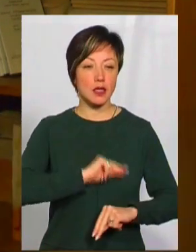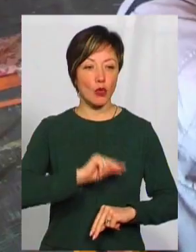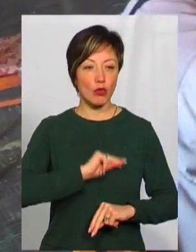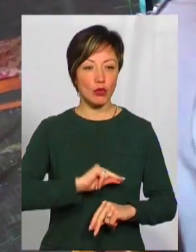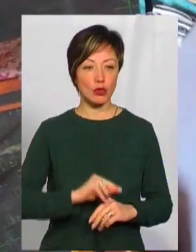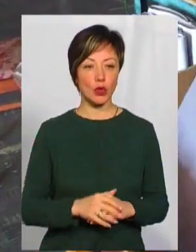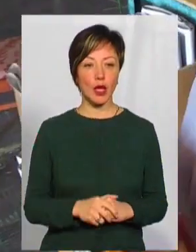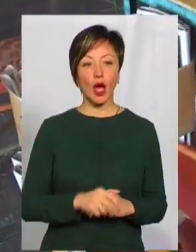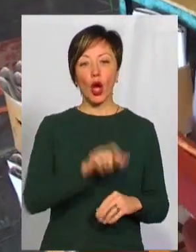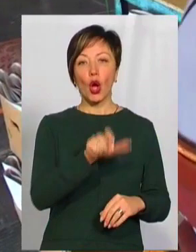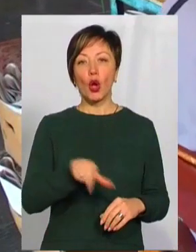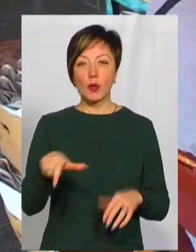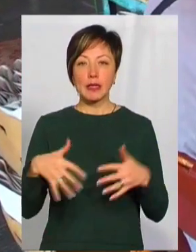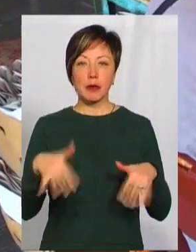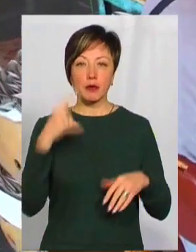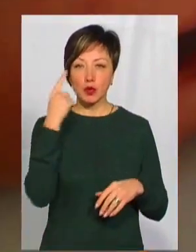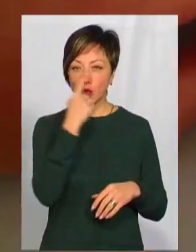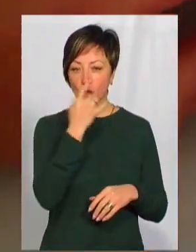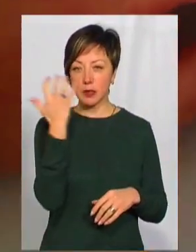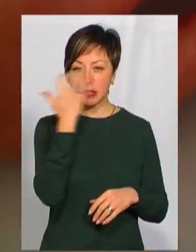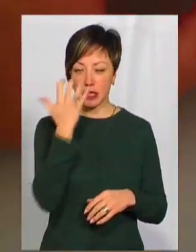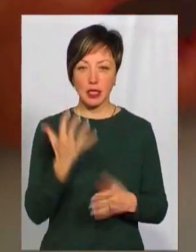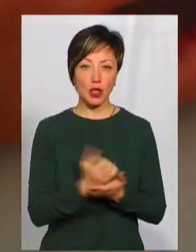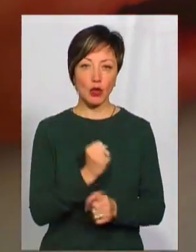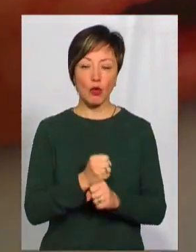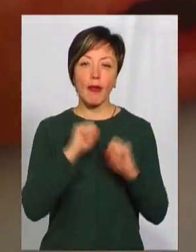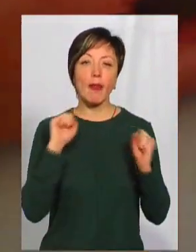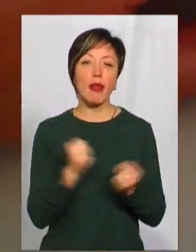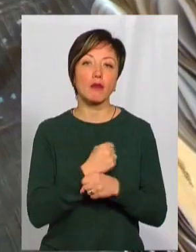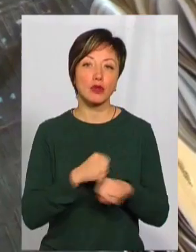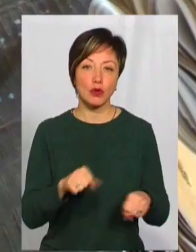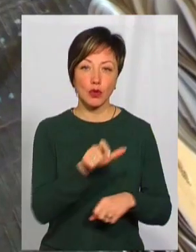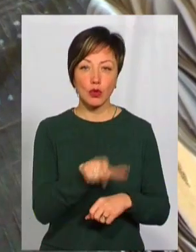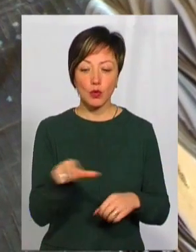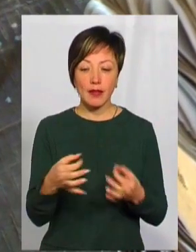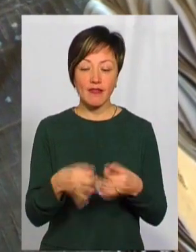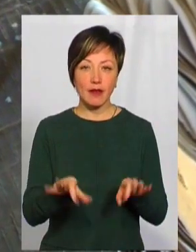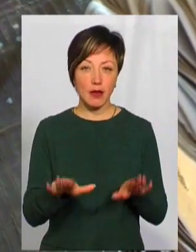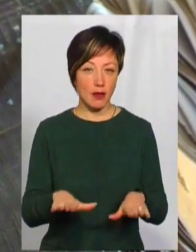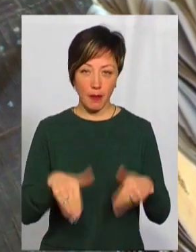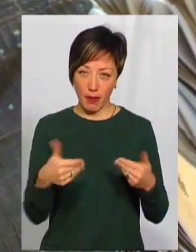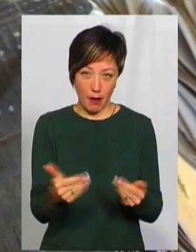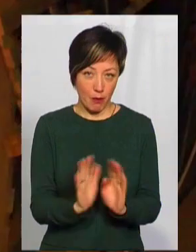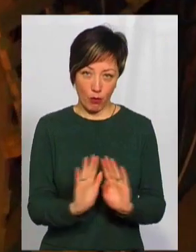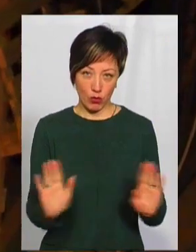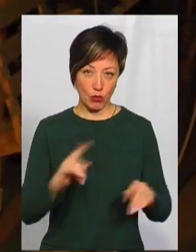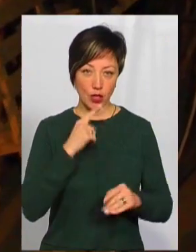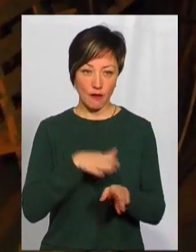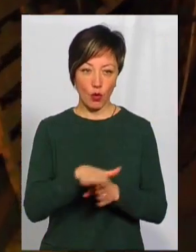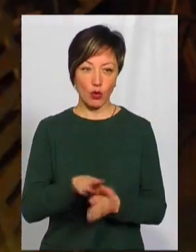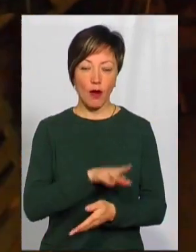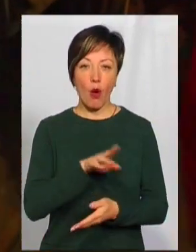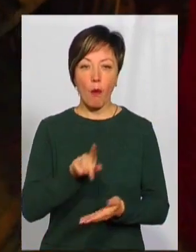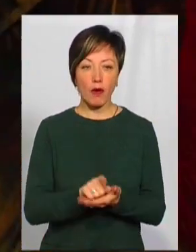роботу. Людям зі слабким зором та незрячим знайти роботу неможливо. Роботодавці вакансій для таких працівників не пропонують, каже виконуюча обов'язки